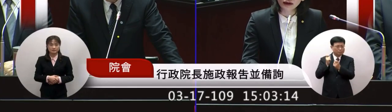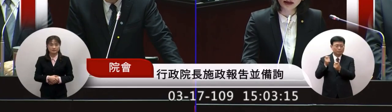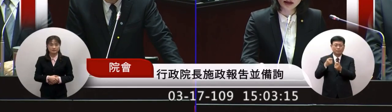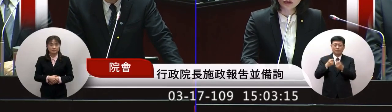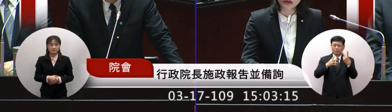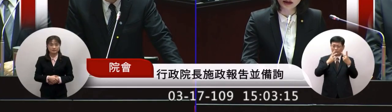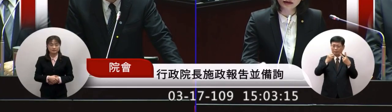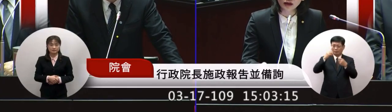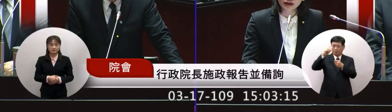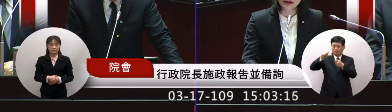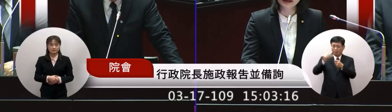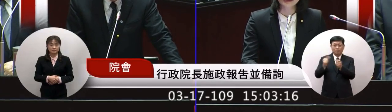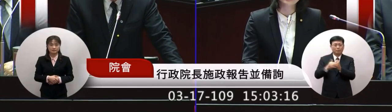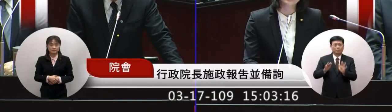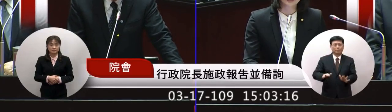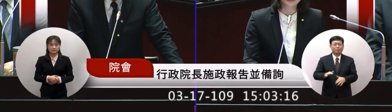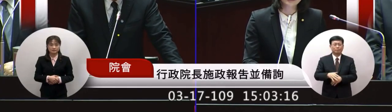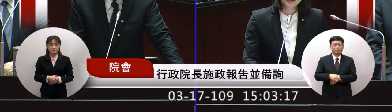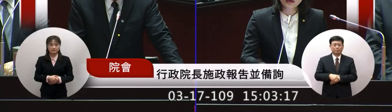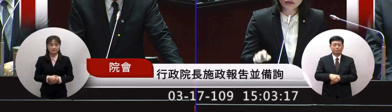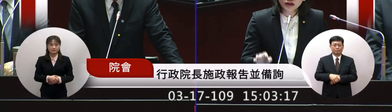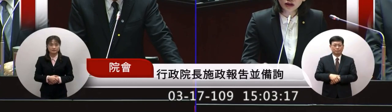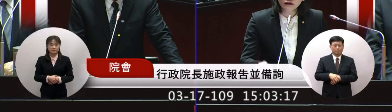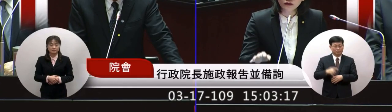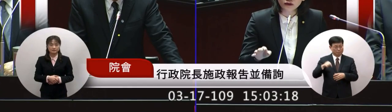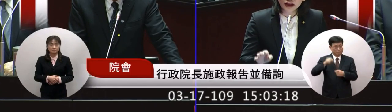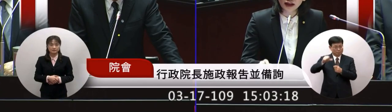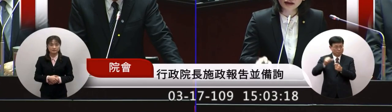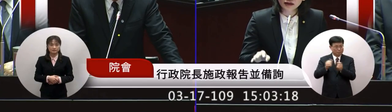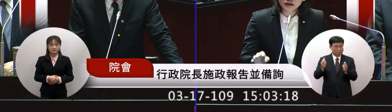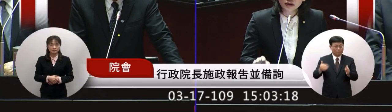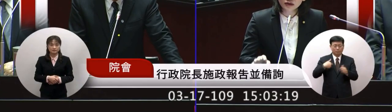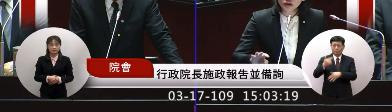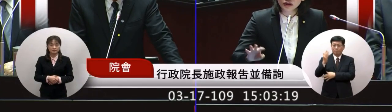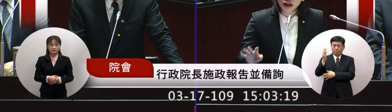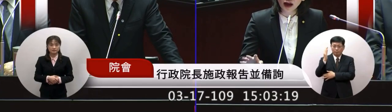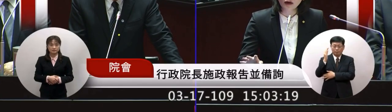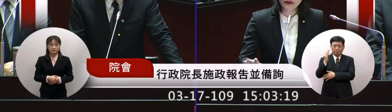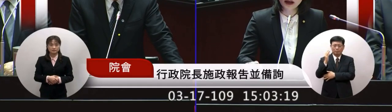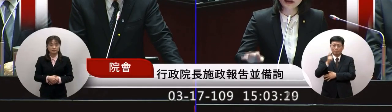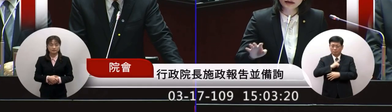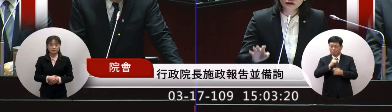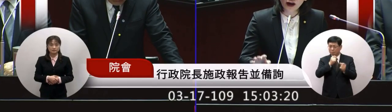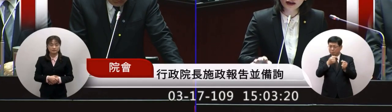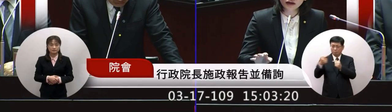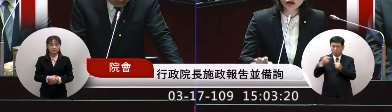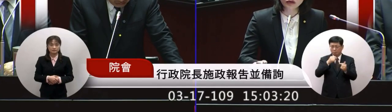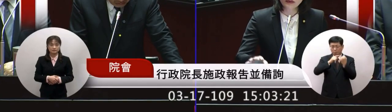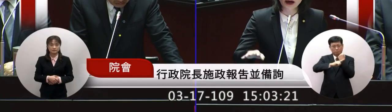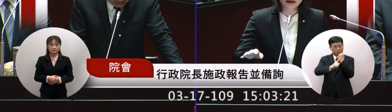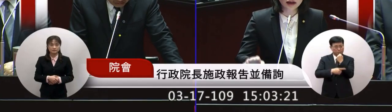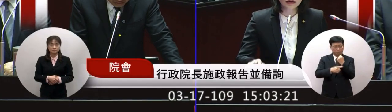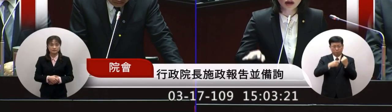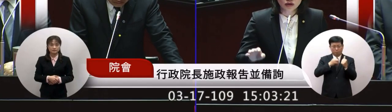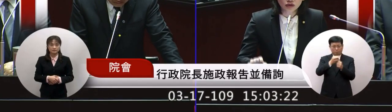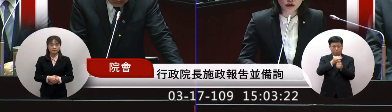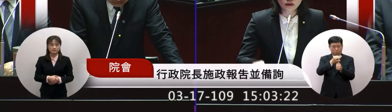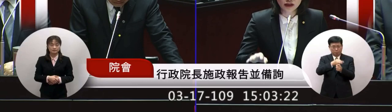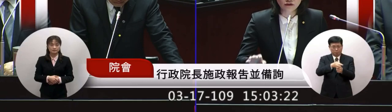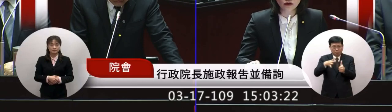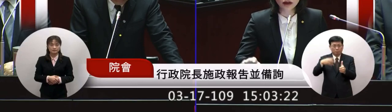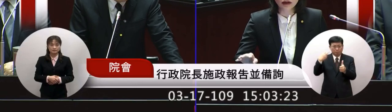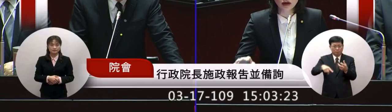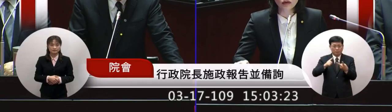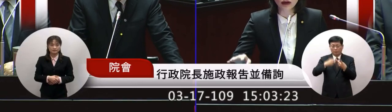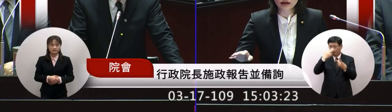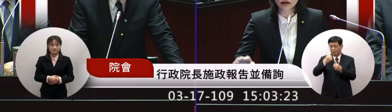从2015年到现在以来，我们政府在就是调配法令松绑跟所谓